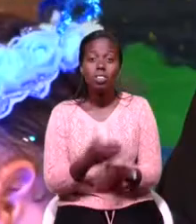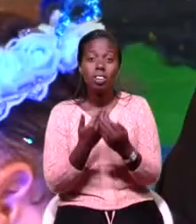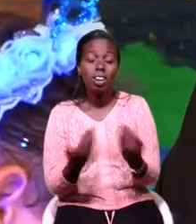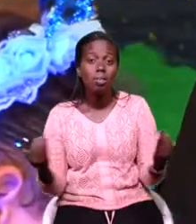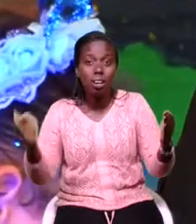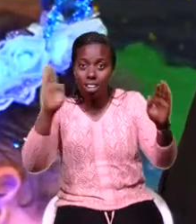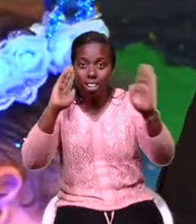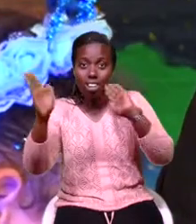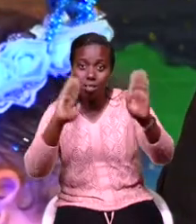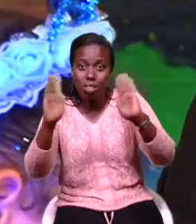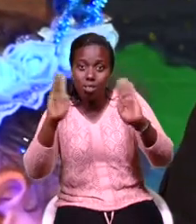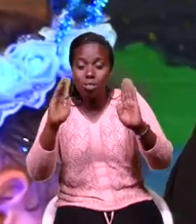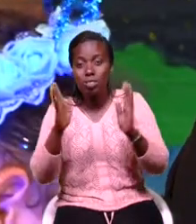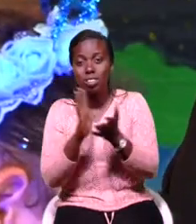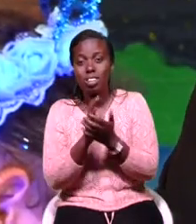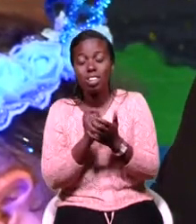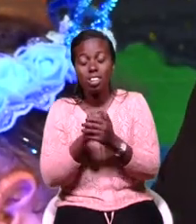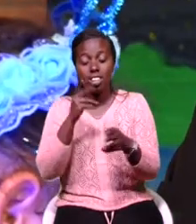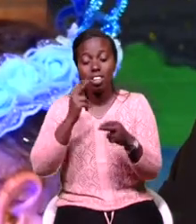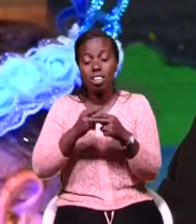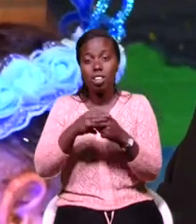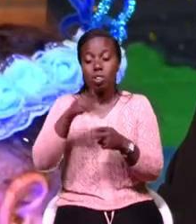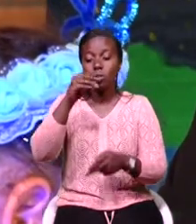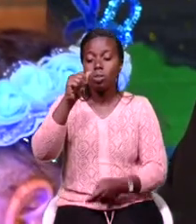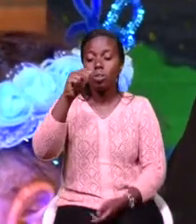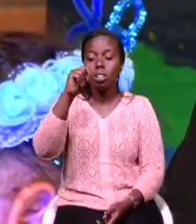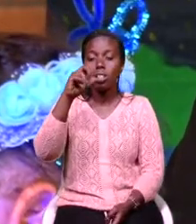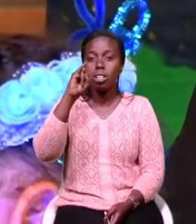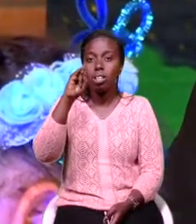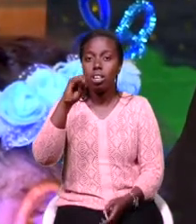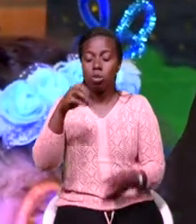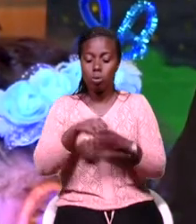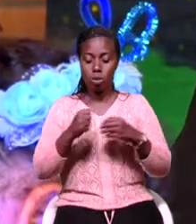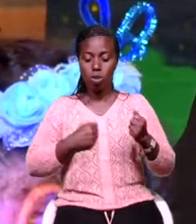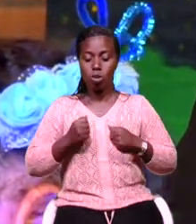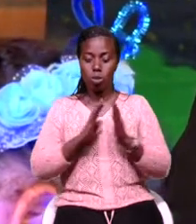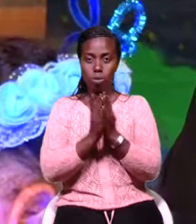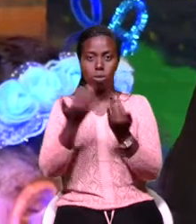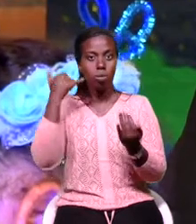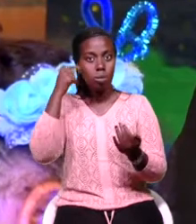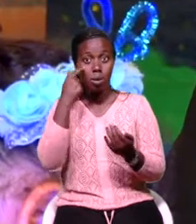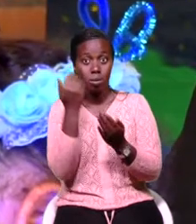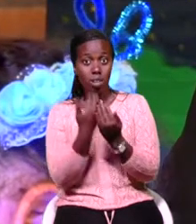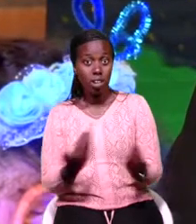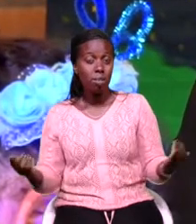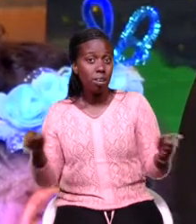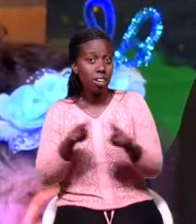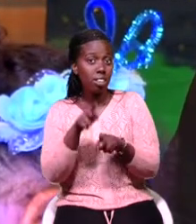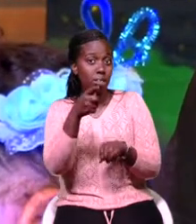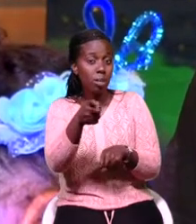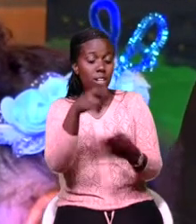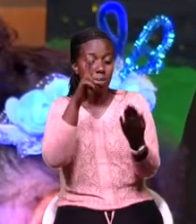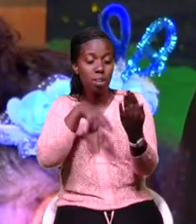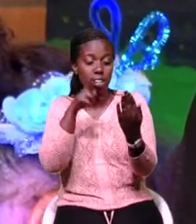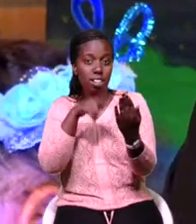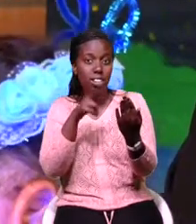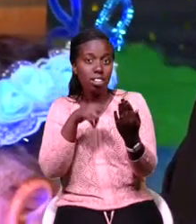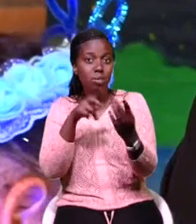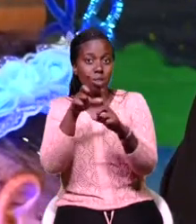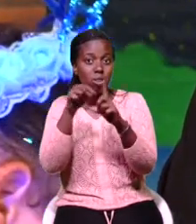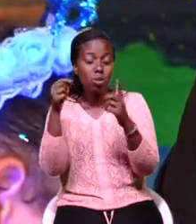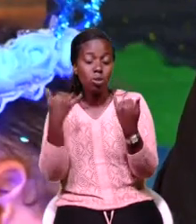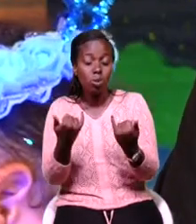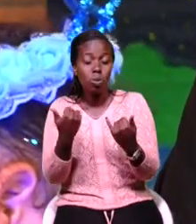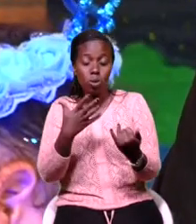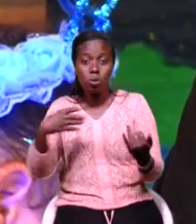Abana ndabasuje njyewe ndi Tonto Dan wo muri Rwanda Bookmobile. Mwabonye abana bagenzi banyu baturirimbiye inyuguti, ubu rero